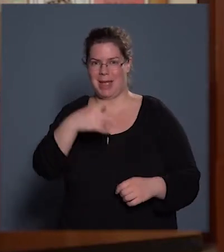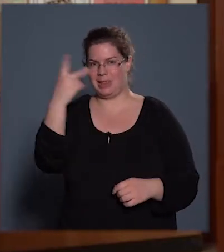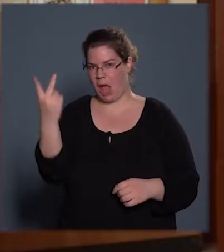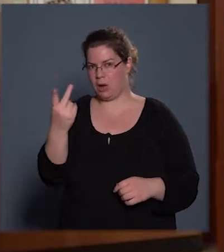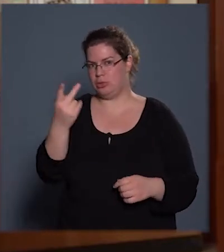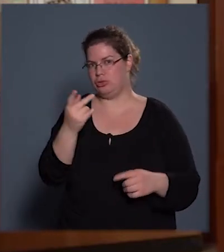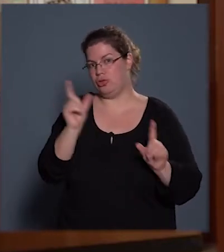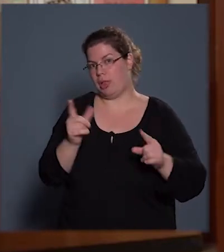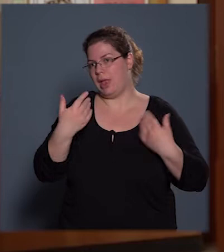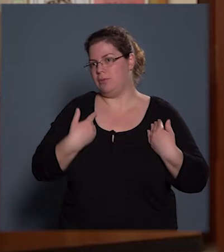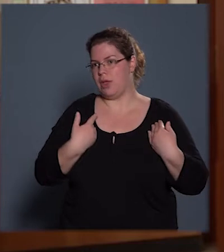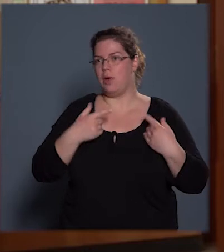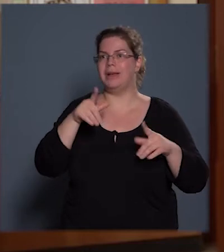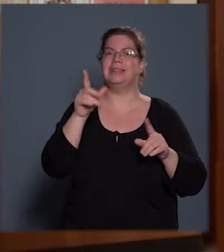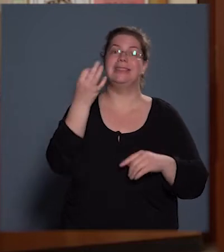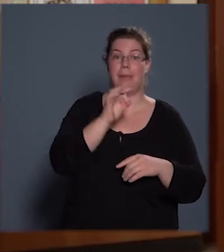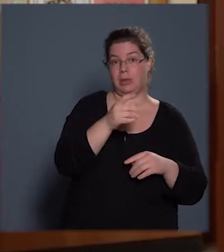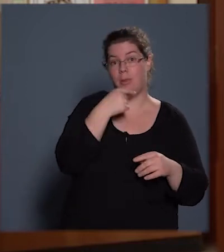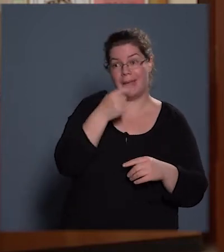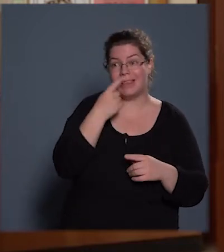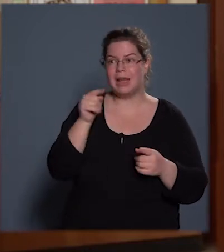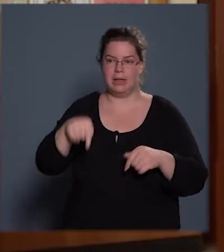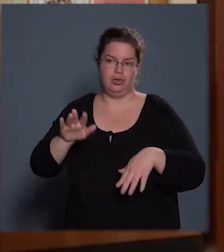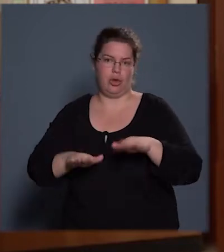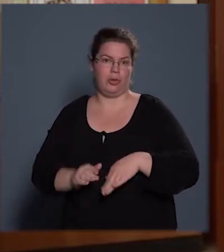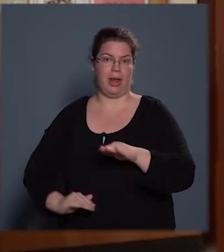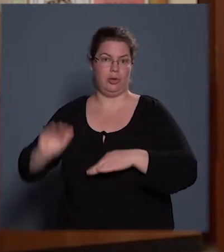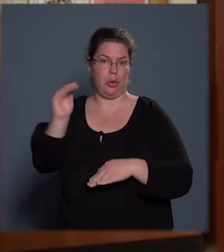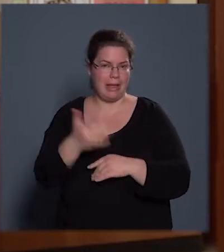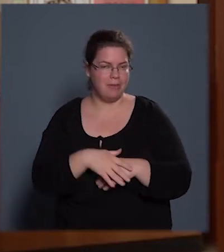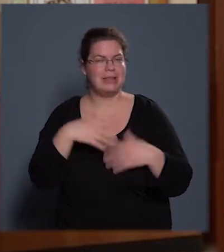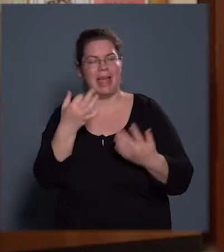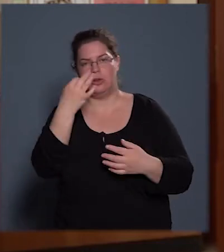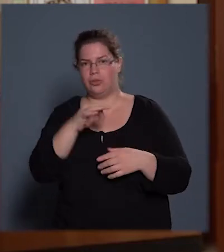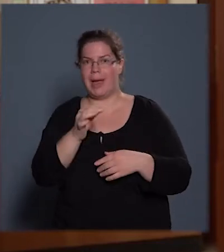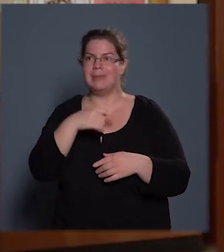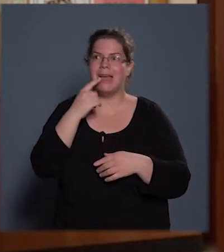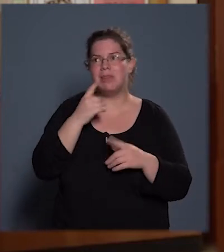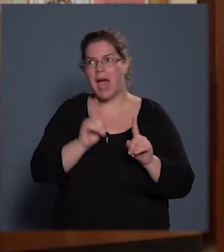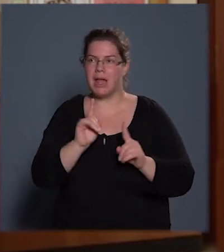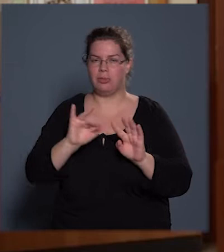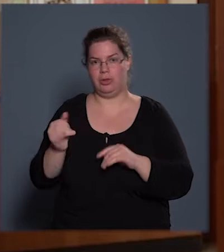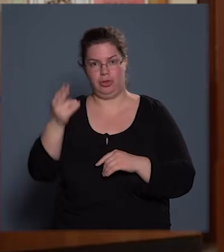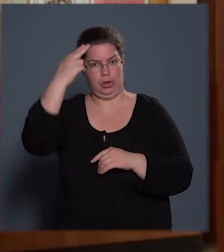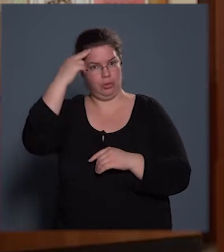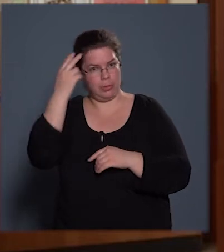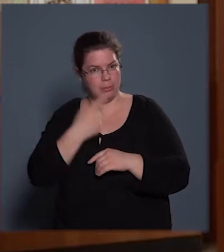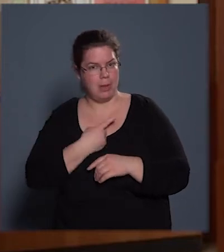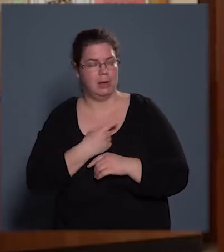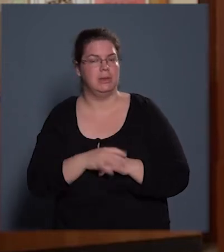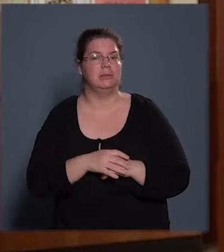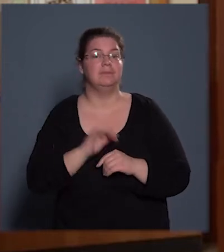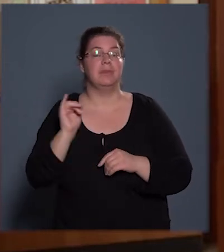beszélek, és itt Soroksáron nőttem fel, tehát valamelyest még a sváb nyelvjárásban is kiismerem magamat.